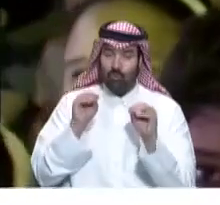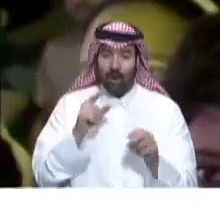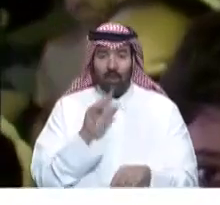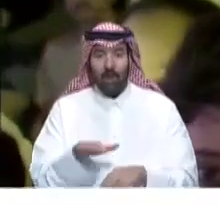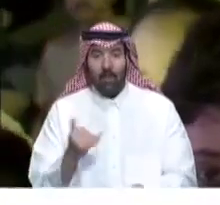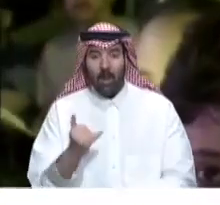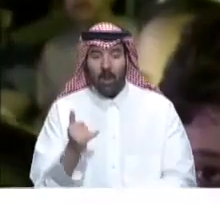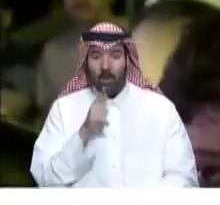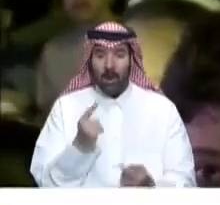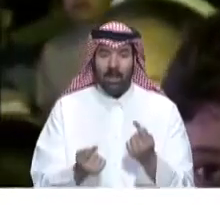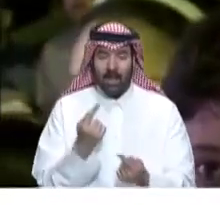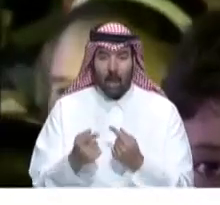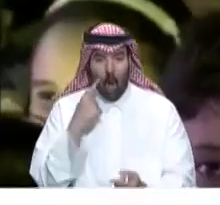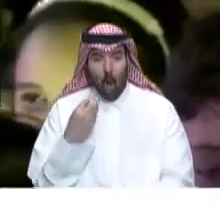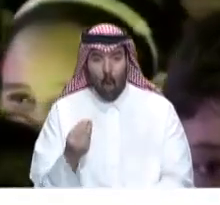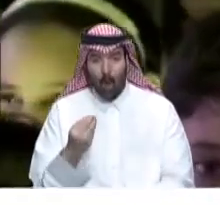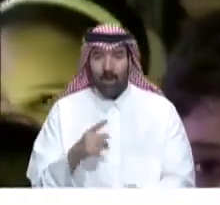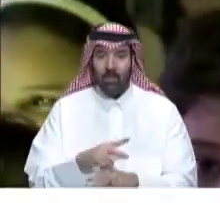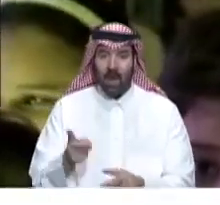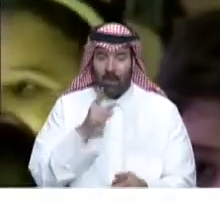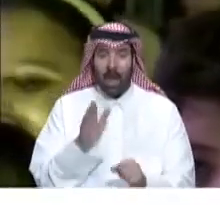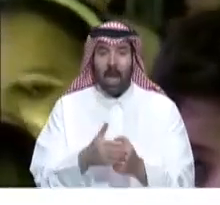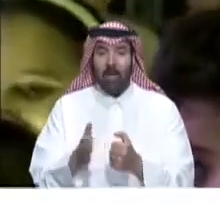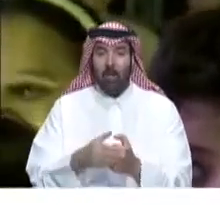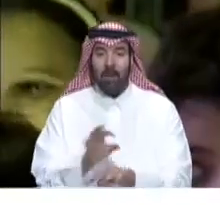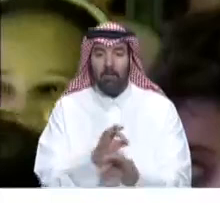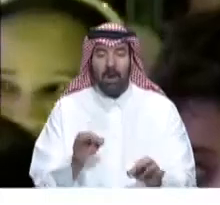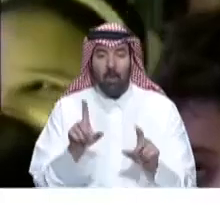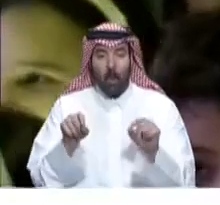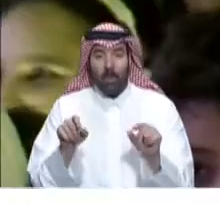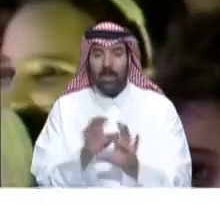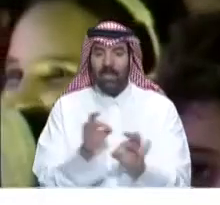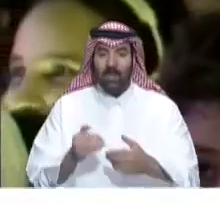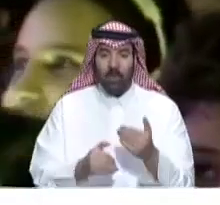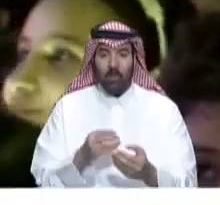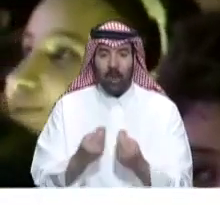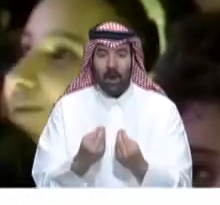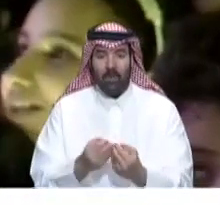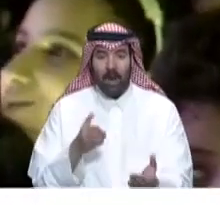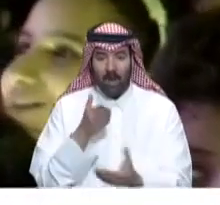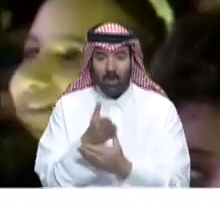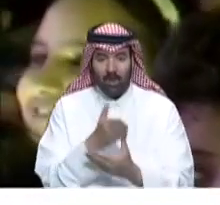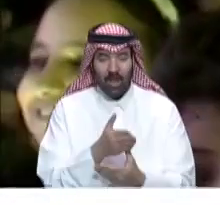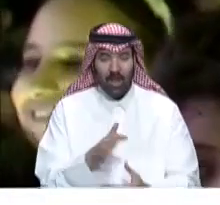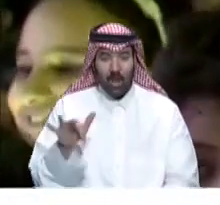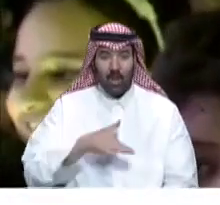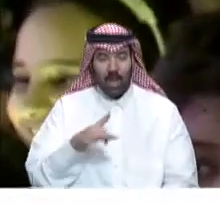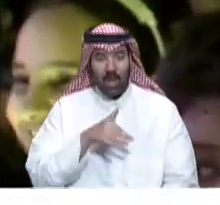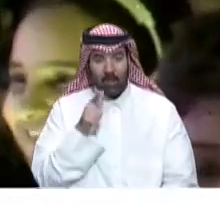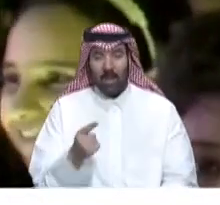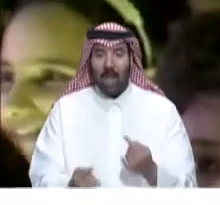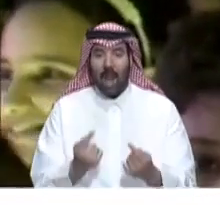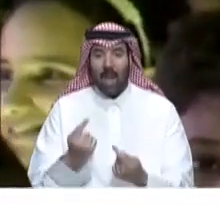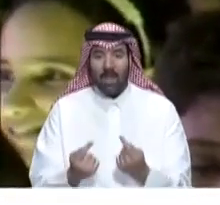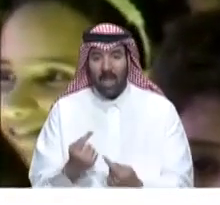يجد حديقة متميزة، ويجد بإذن الله خدمة متميزة. يدخل الزائر داخل